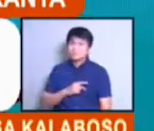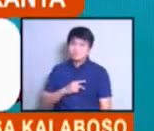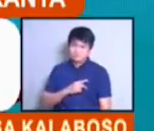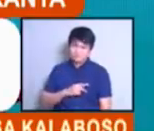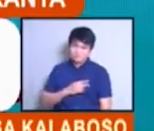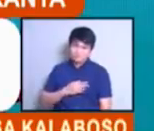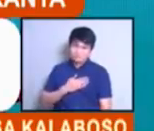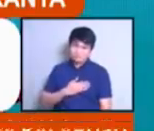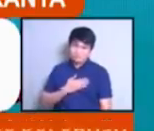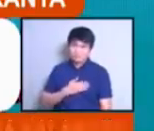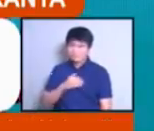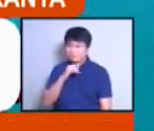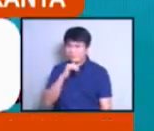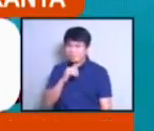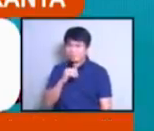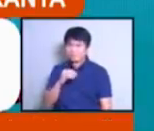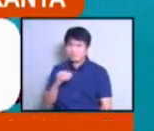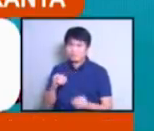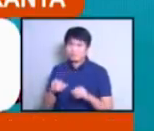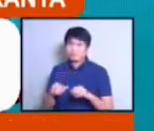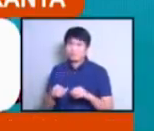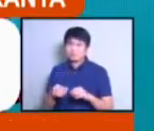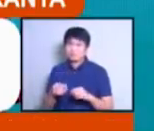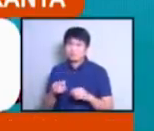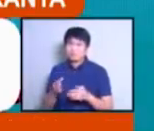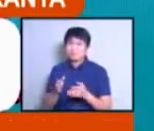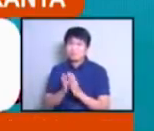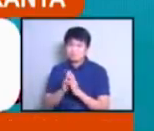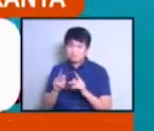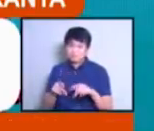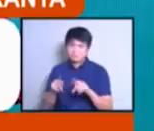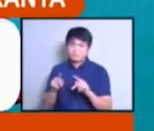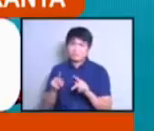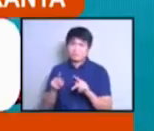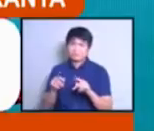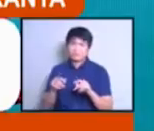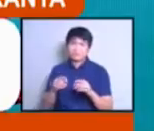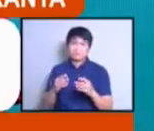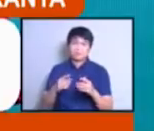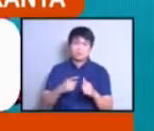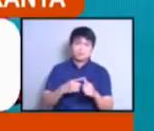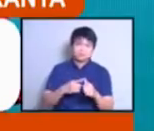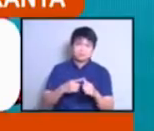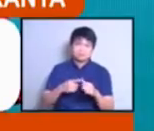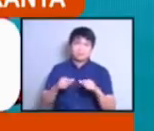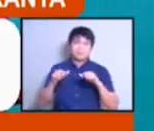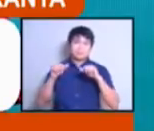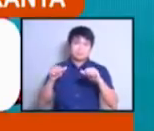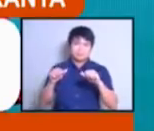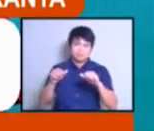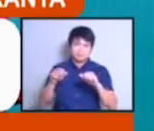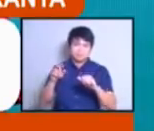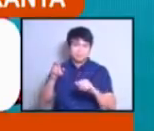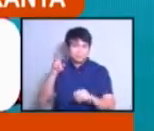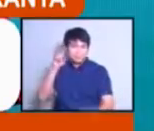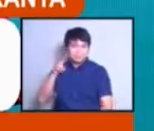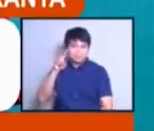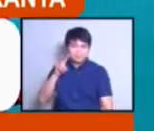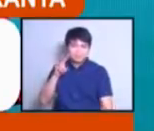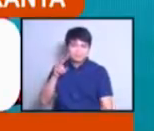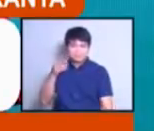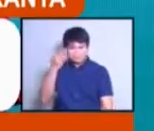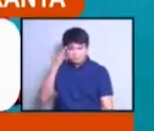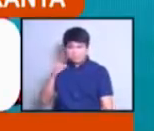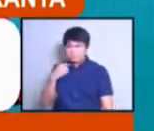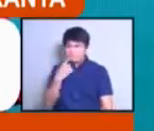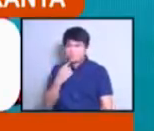ko nagawa ng credits kasi una yung kanta kasi nag-upload ng video mo. Hindi ko rin alam po sino yun. Tapos, nilagay ko na